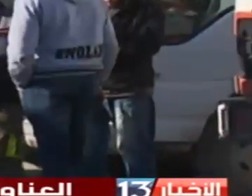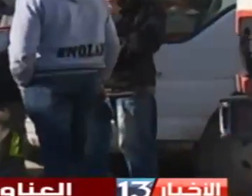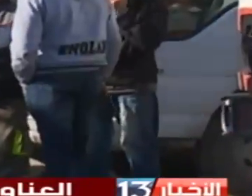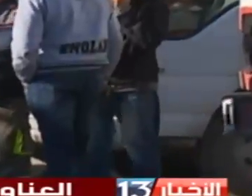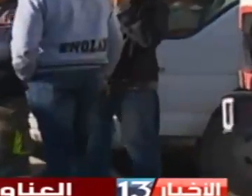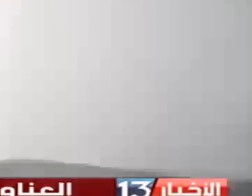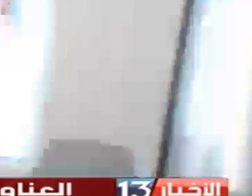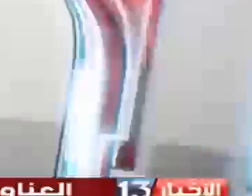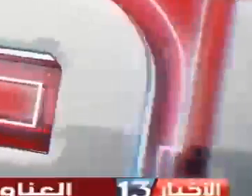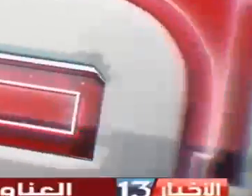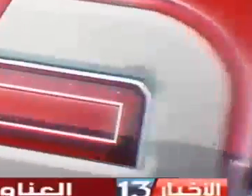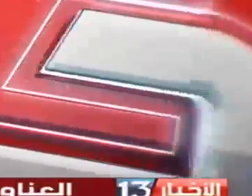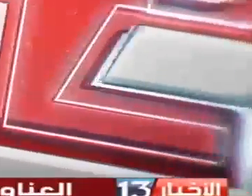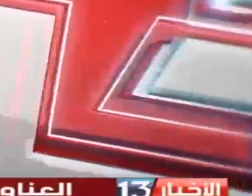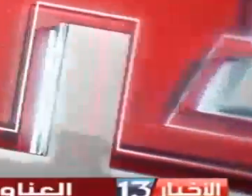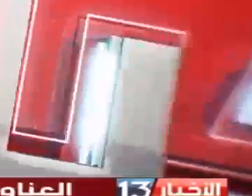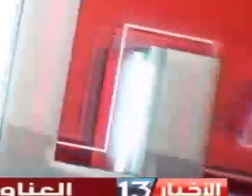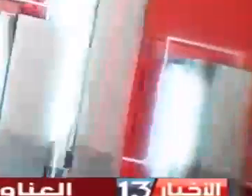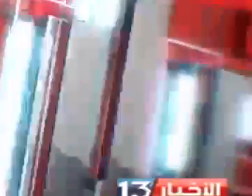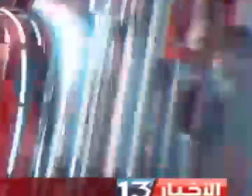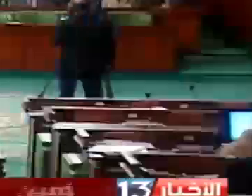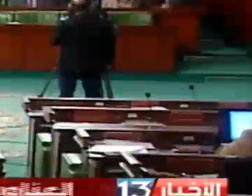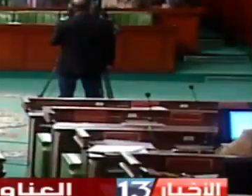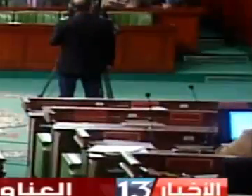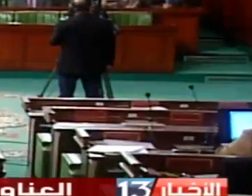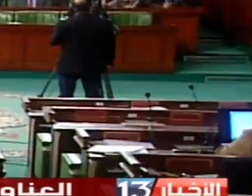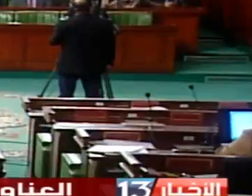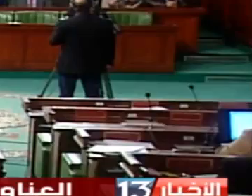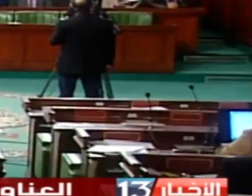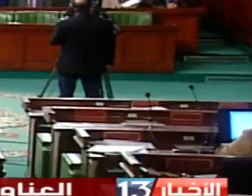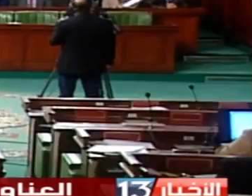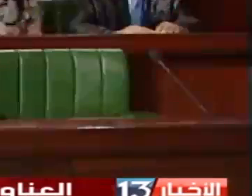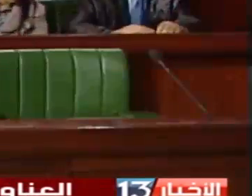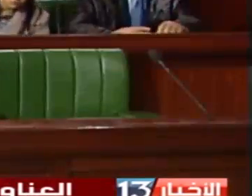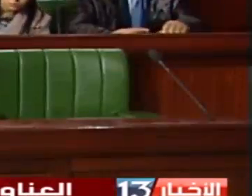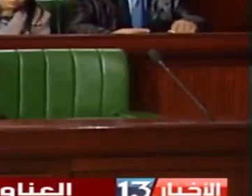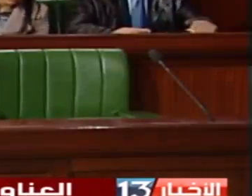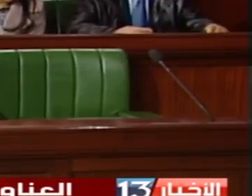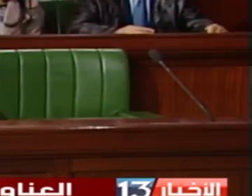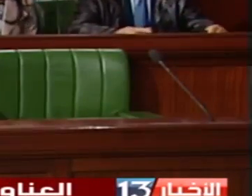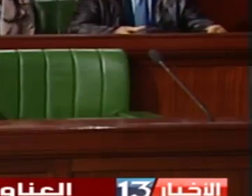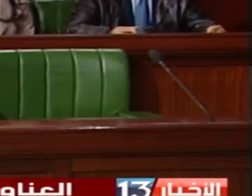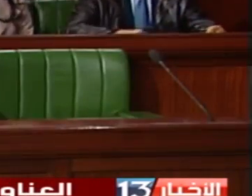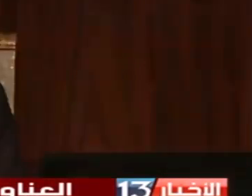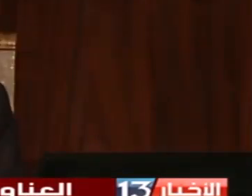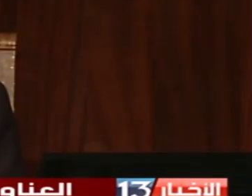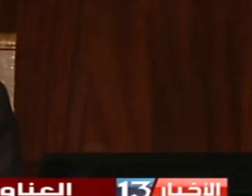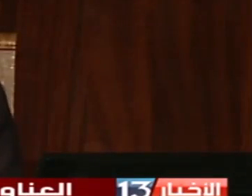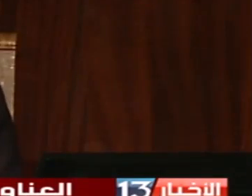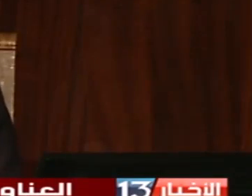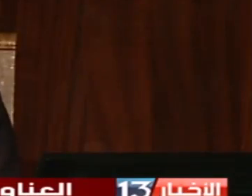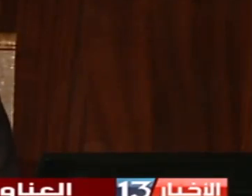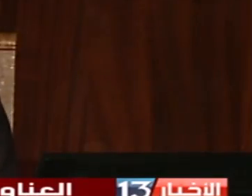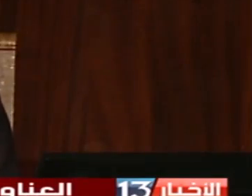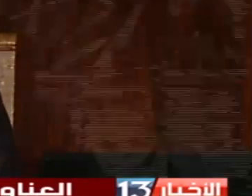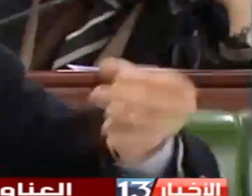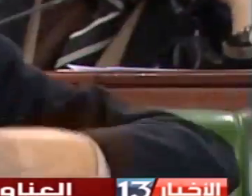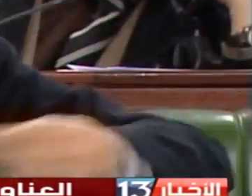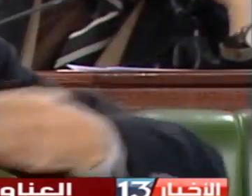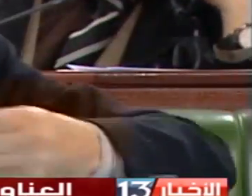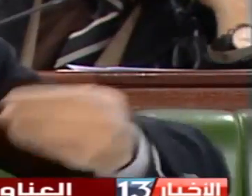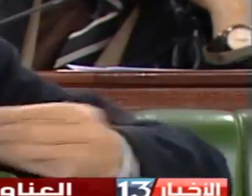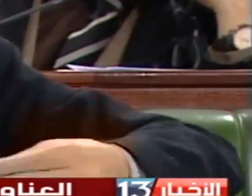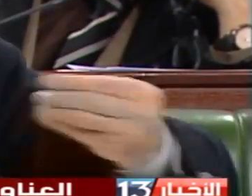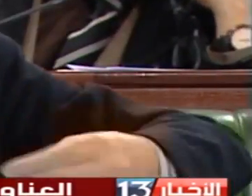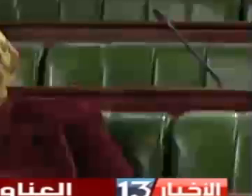تنفيذ مطالبهم جلسه بمجلس النواب مخصصه للنظر في تنقيح القانون المتعلق احداث